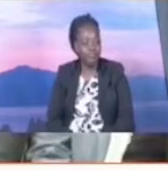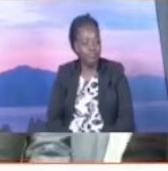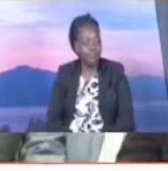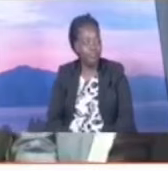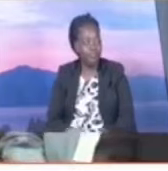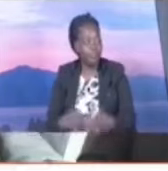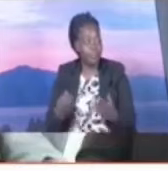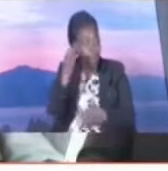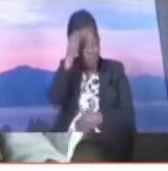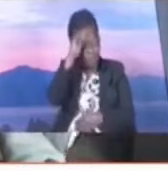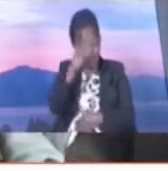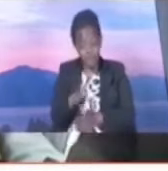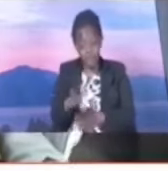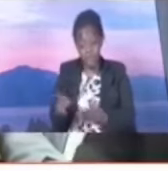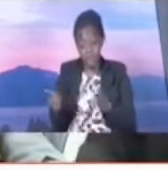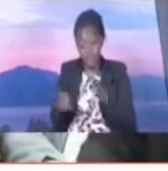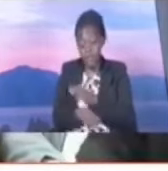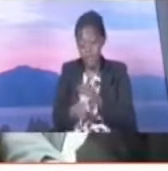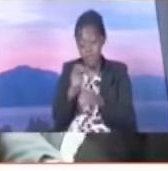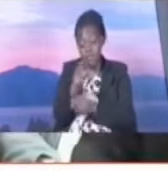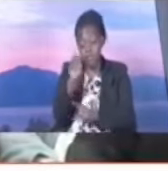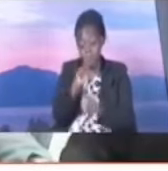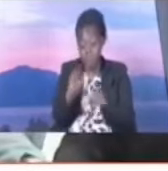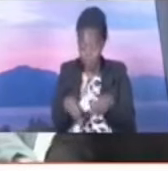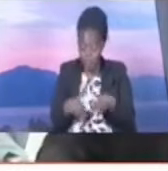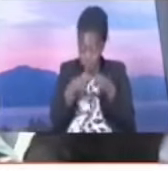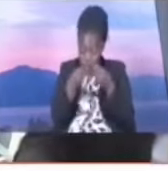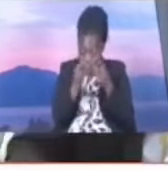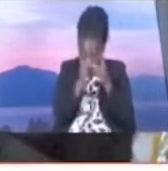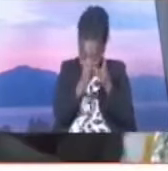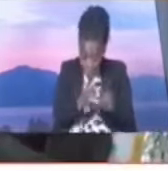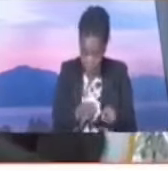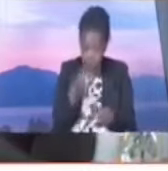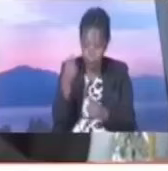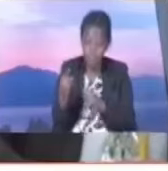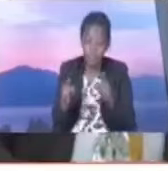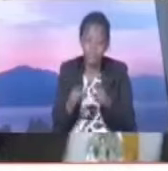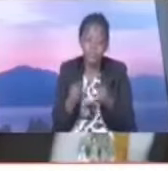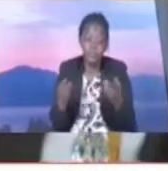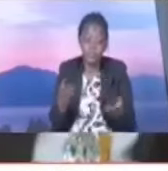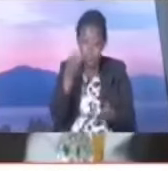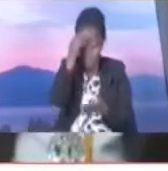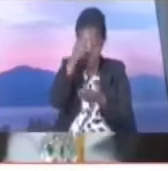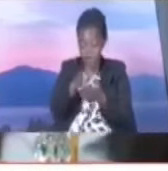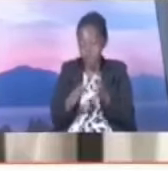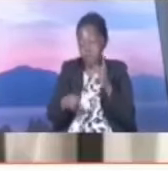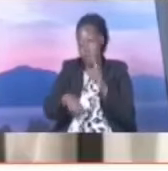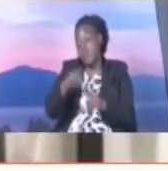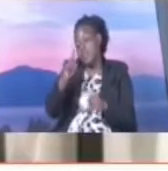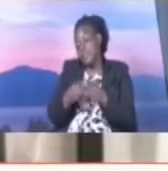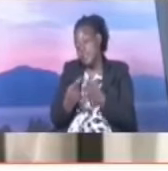Mubaka obumutikiddwa Katikkiro akutte abantu okuwangana ekitiibwa newankubadde bawagira ebibiina by'obufuzi